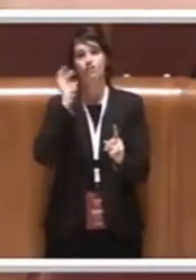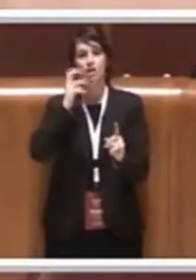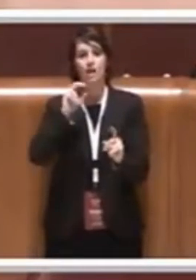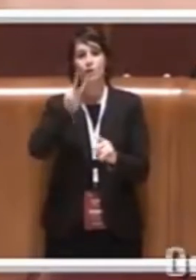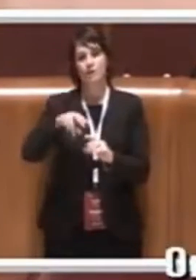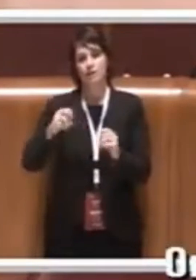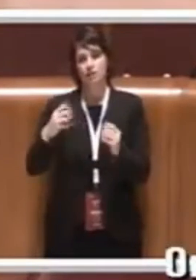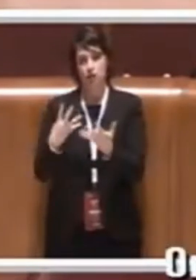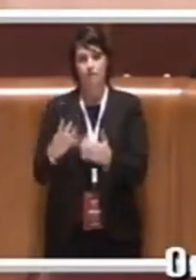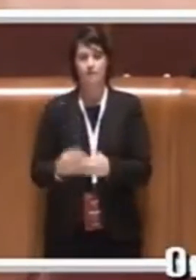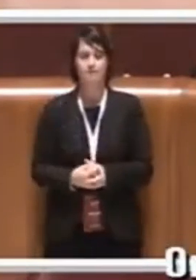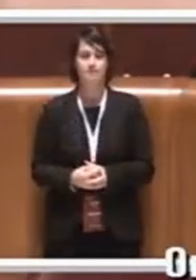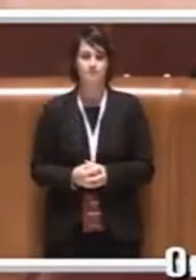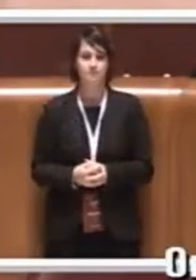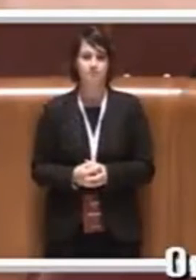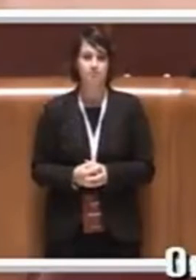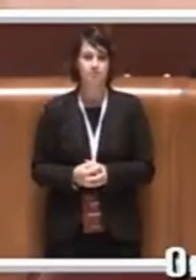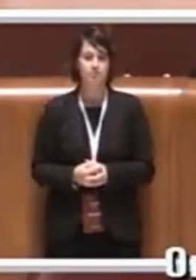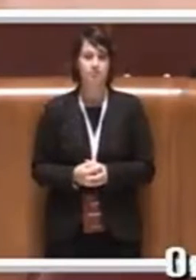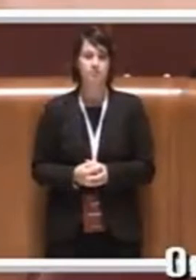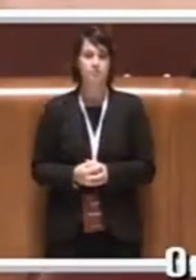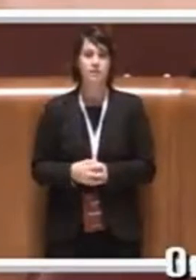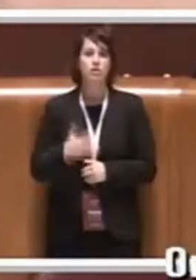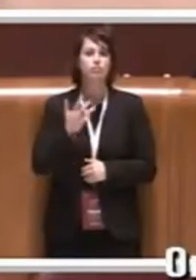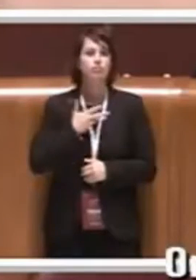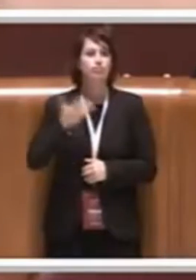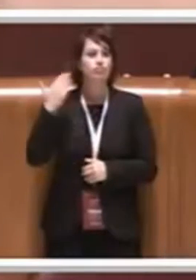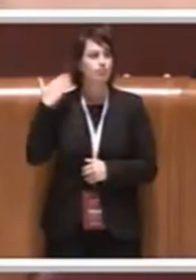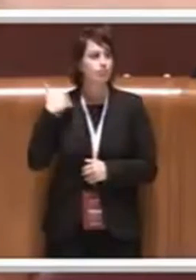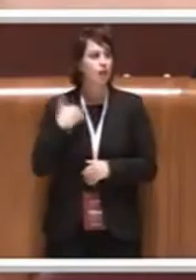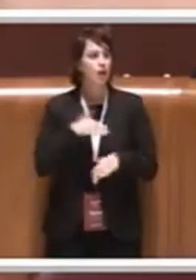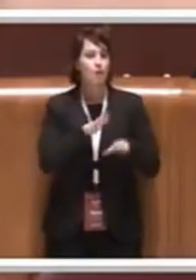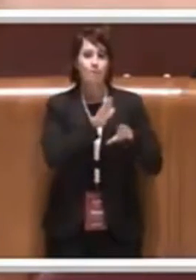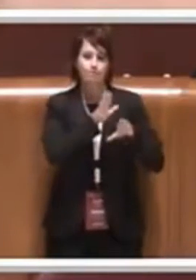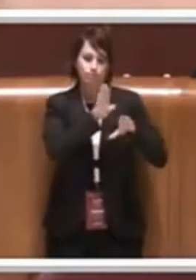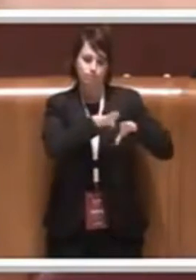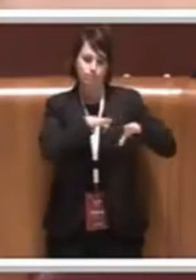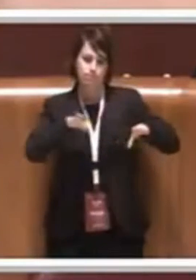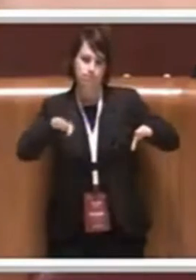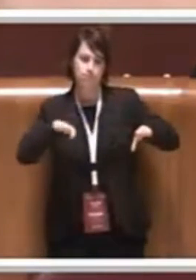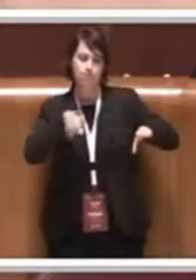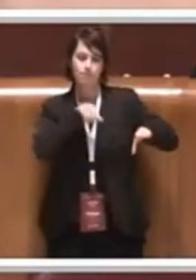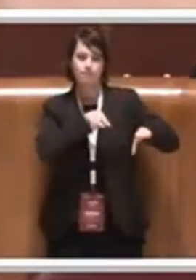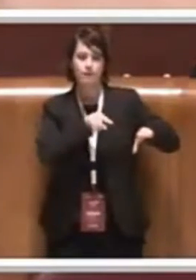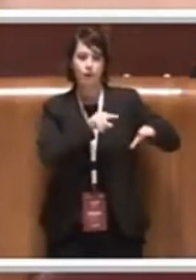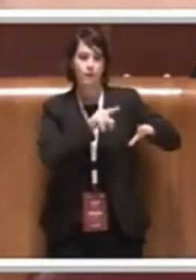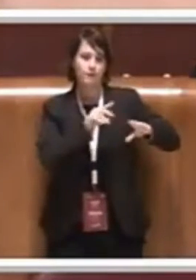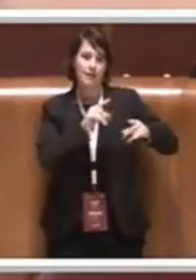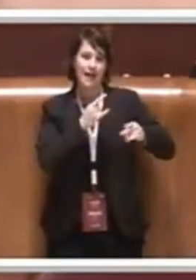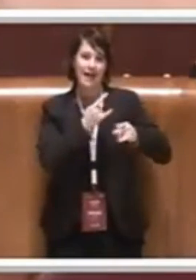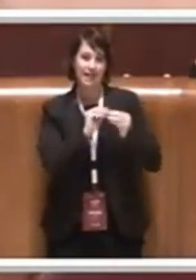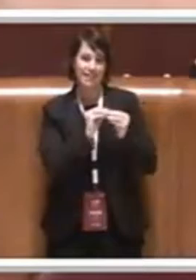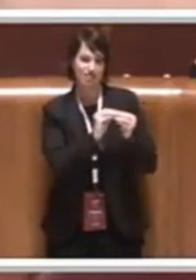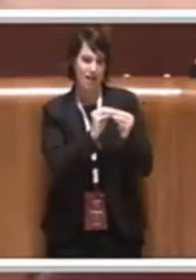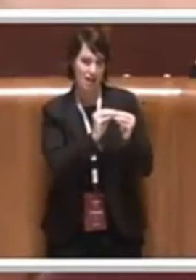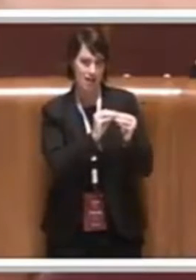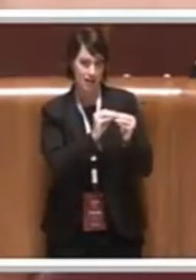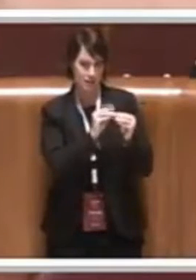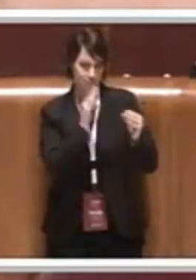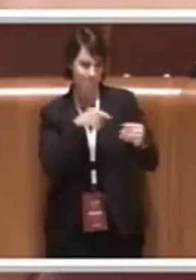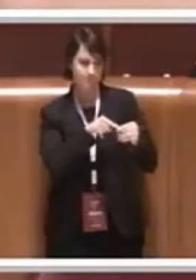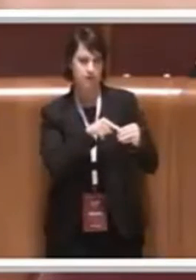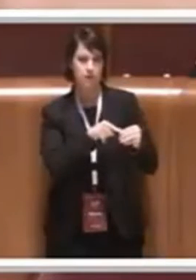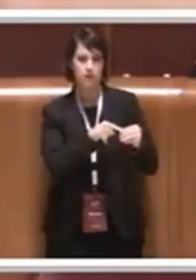2019. Erano rimasti dei posteggi liberi del ramo artigianale, che sono stati messi a bando e